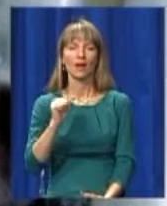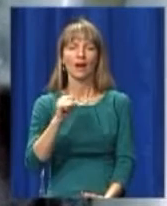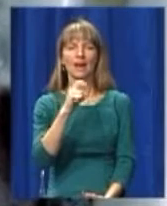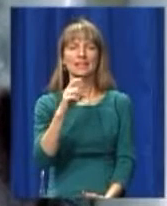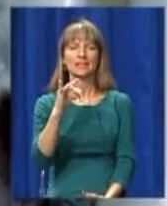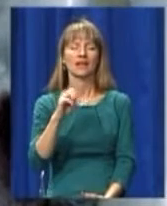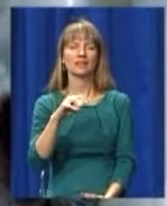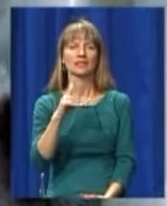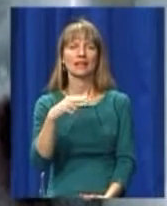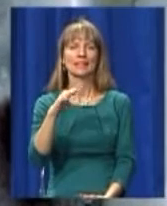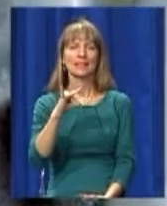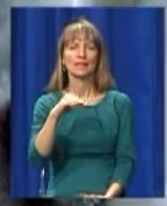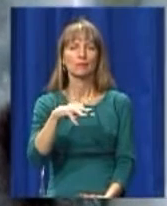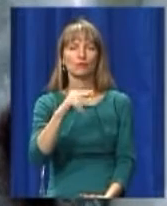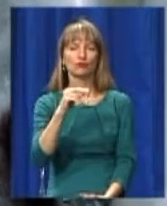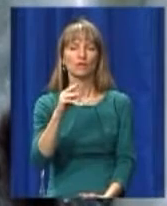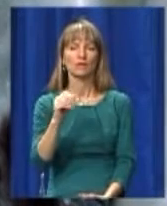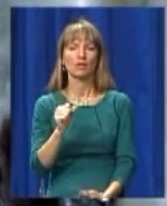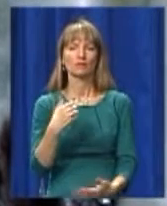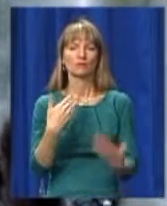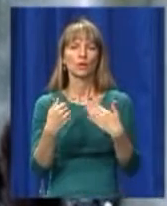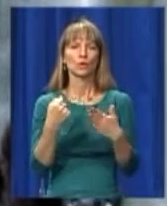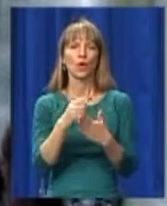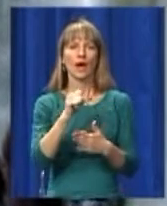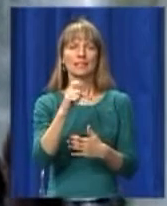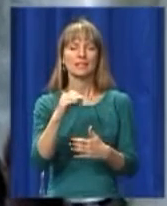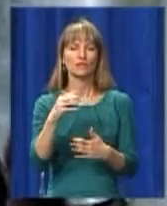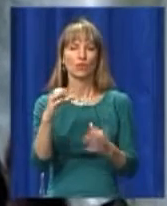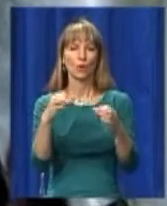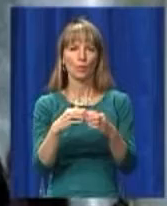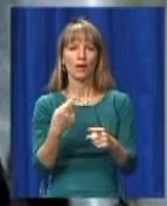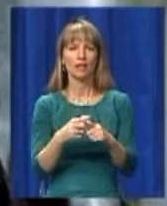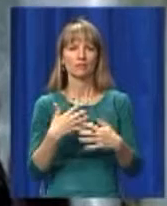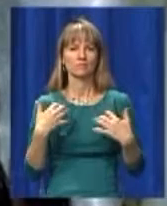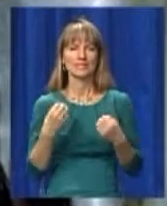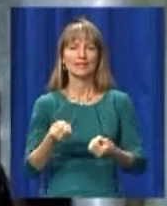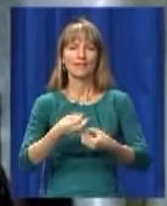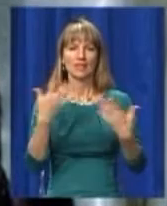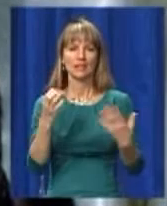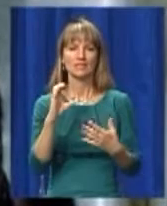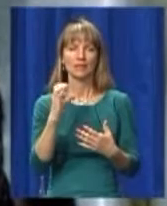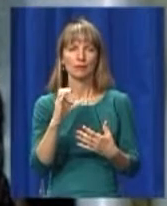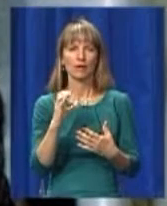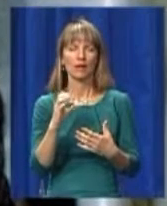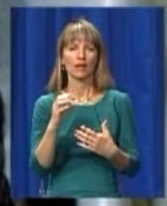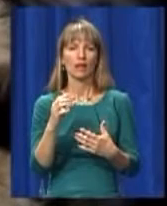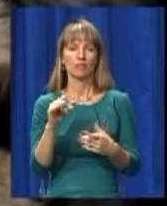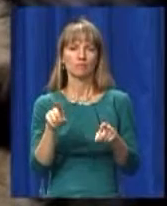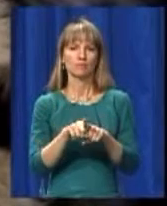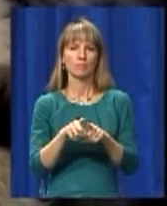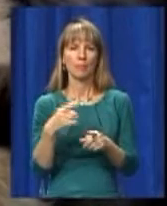Азіатська димчата. Порода кішок відноситься до азіатської групи. Зазвичай це тварини світлого, сріблястого або майже білого